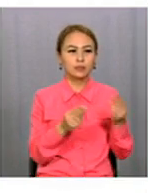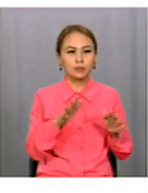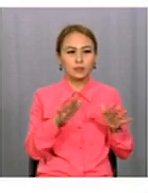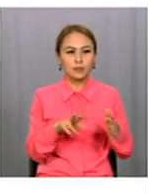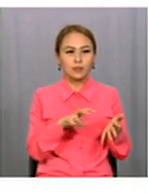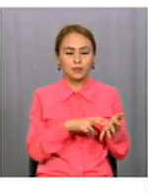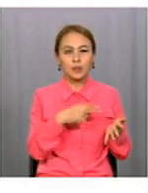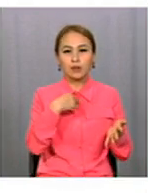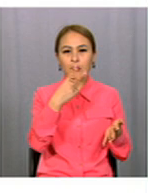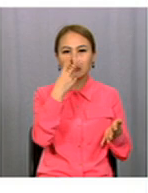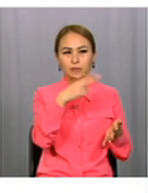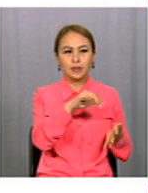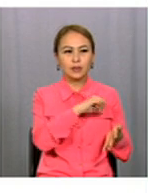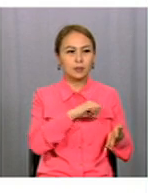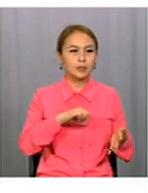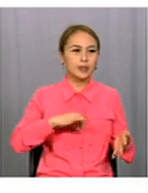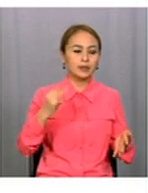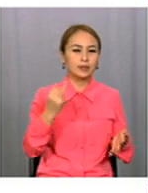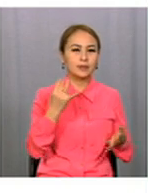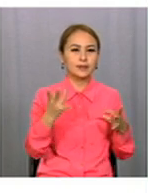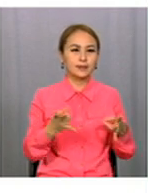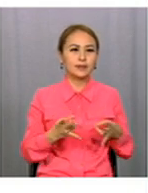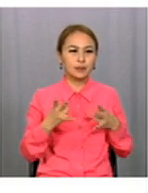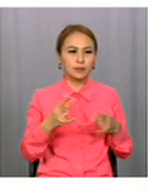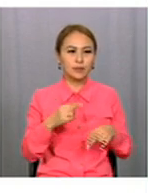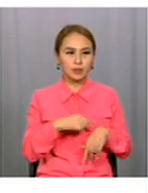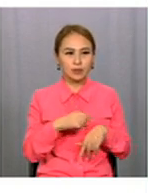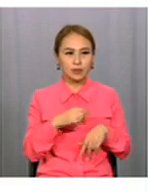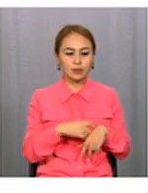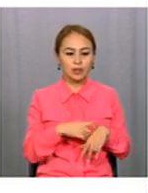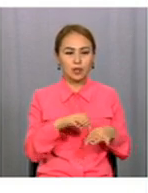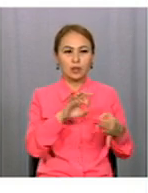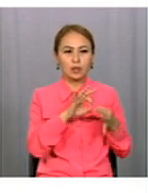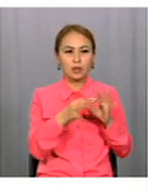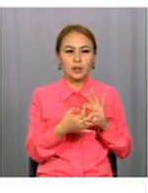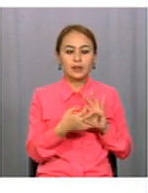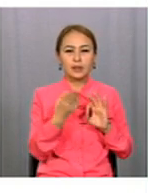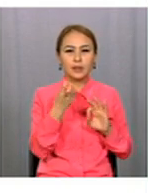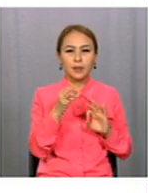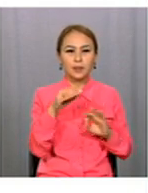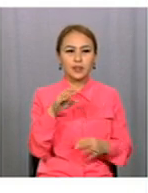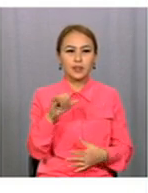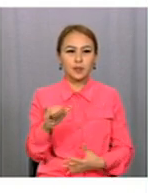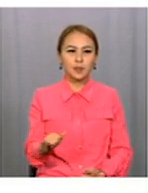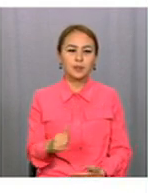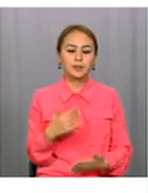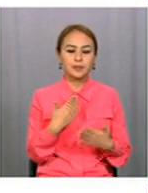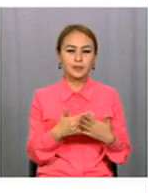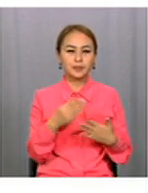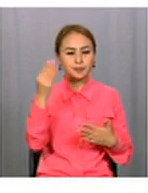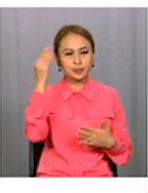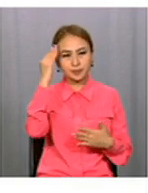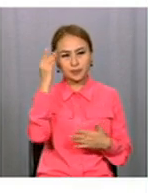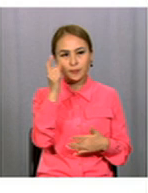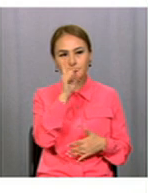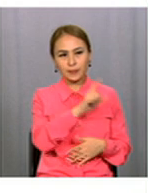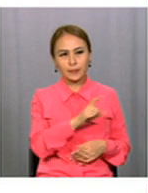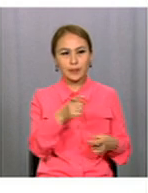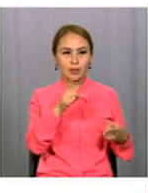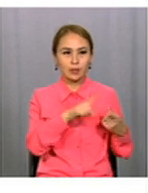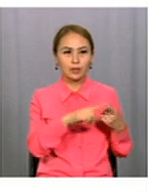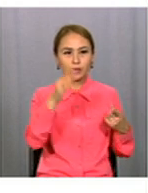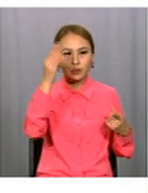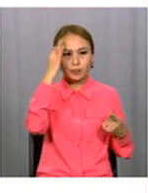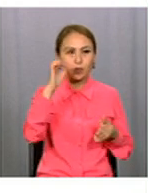қорыққанын көрдім, ең бір нәзік сезімнен. Көркемдегіш құрал кейіптеу. Мағынасы, адам баласының